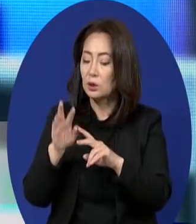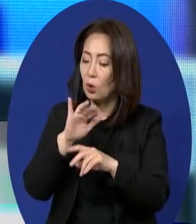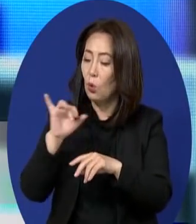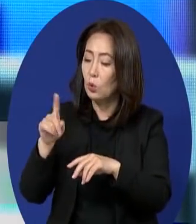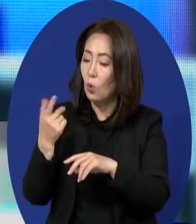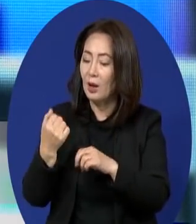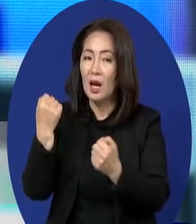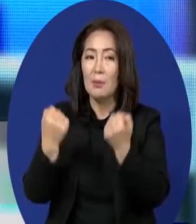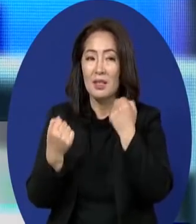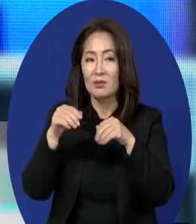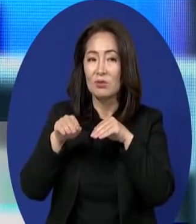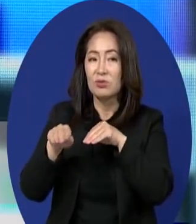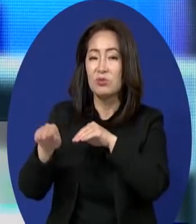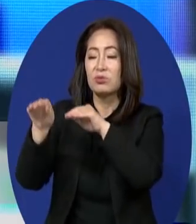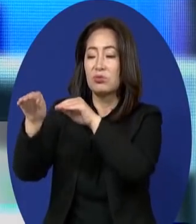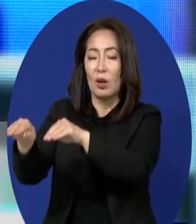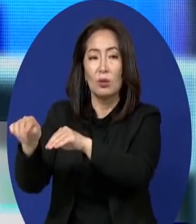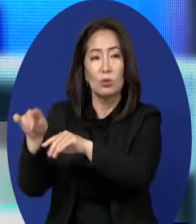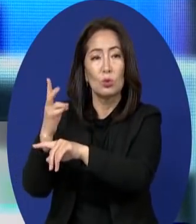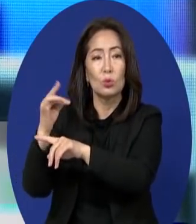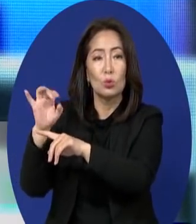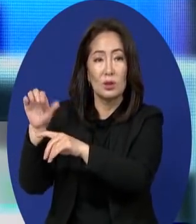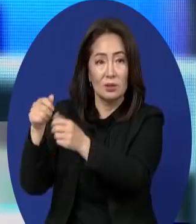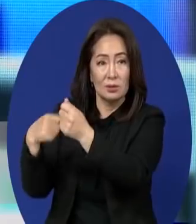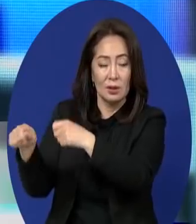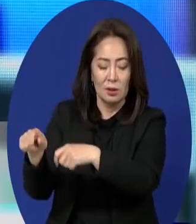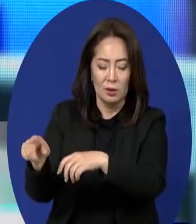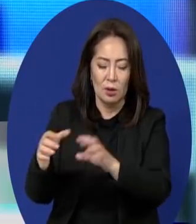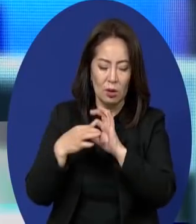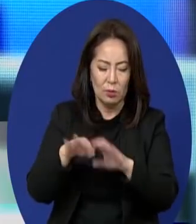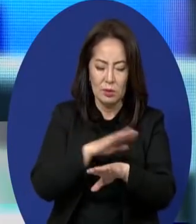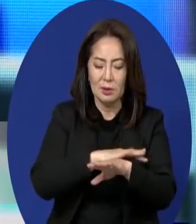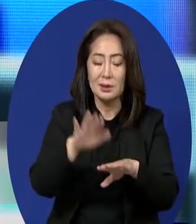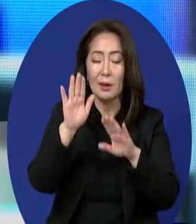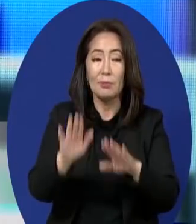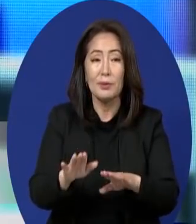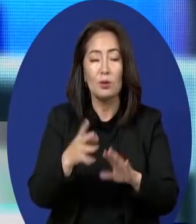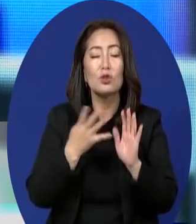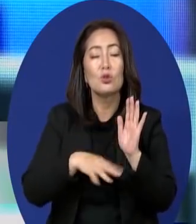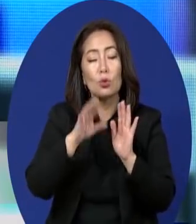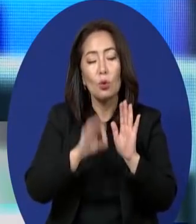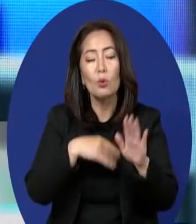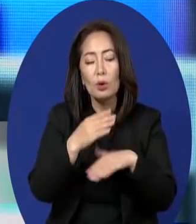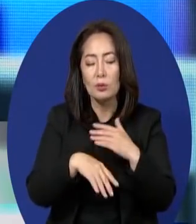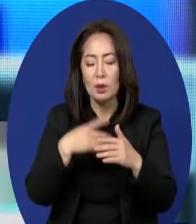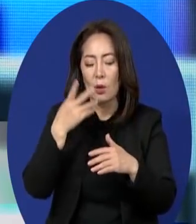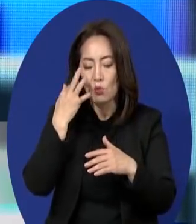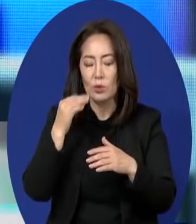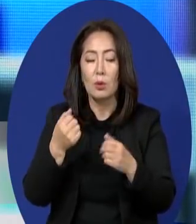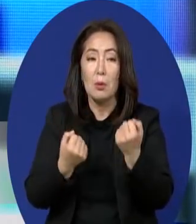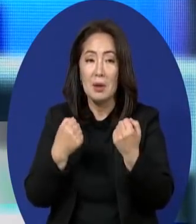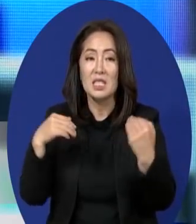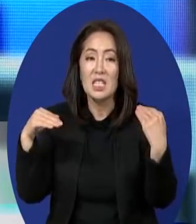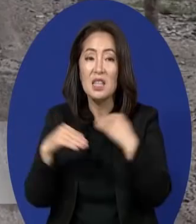салбарт нүүрс тээврийн хамгийн урт хатуу учралтай автозамын засварын ажил 90 гаруй хувьтайгаар үргэлжилж тээвэр эхлүүлэх боломж бүрдсэн